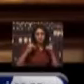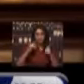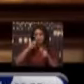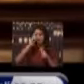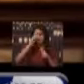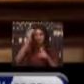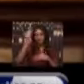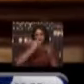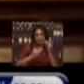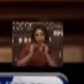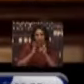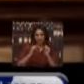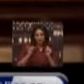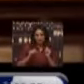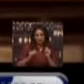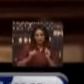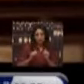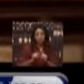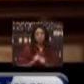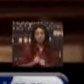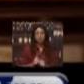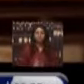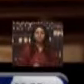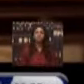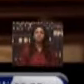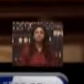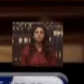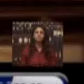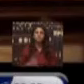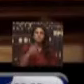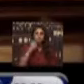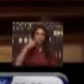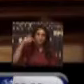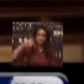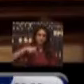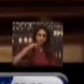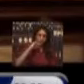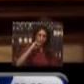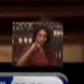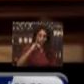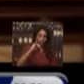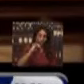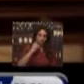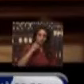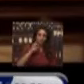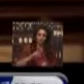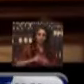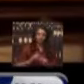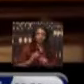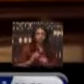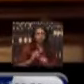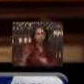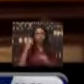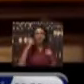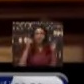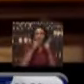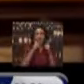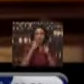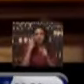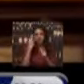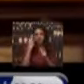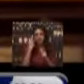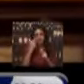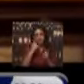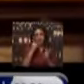مصر، وحكى لي حاجة غريبة جدا. قال لي إن في سنة 56 فترة العدوان الثلاثي على مصر كانوا عاملين محطة